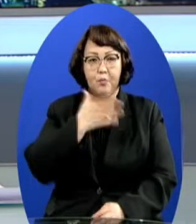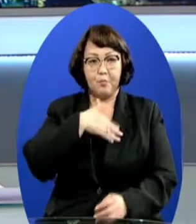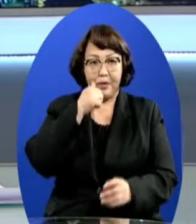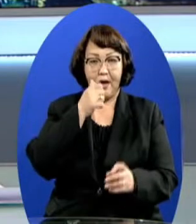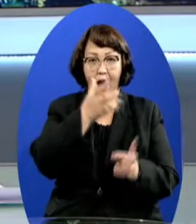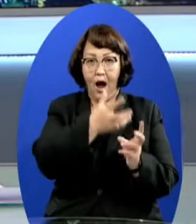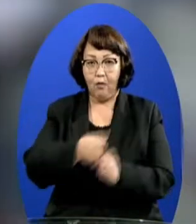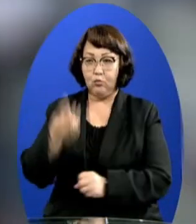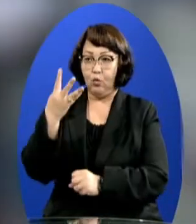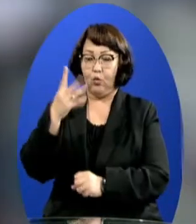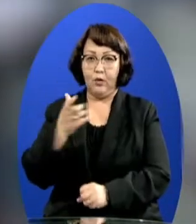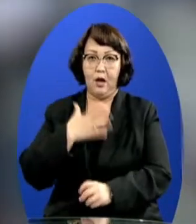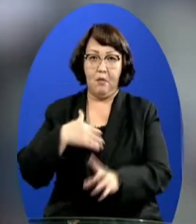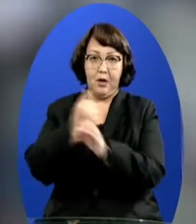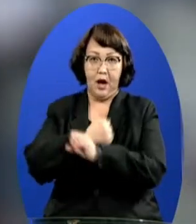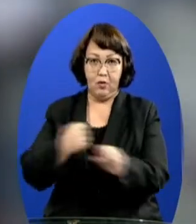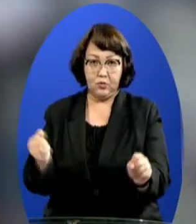байна.